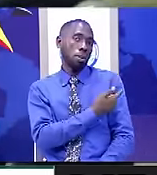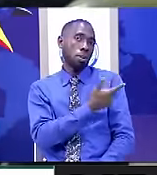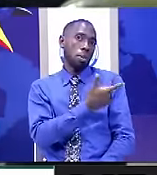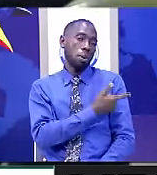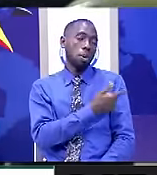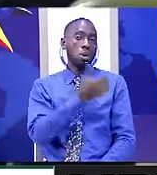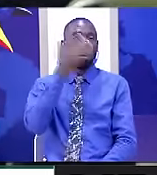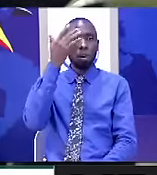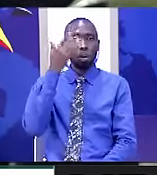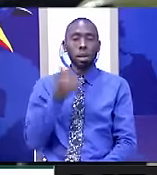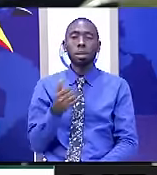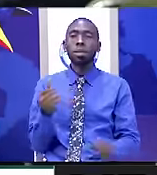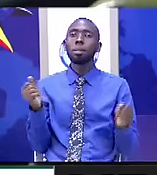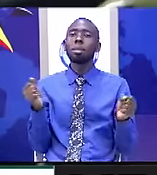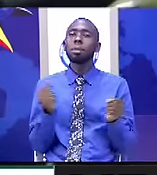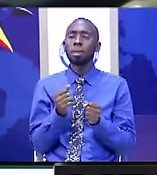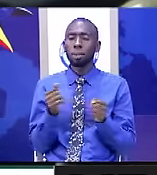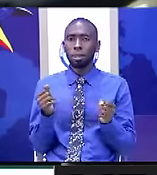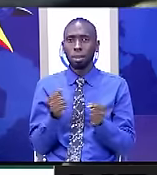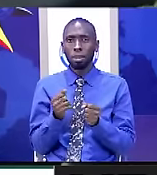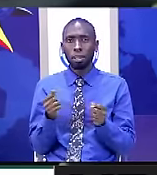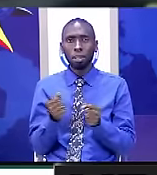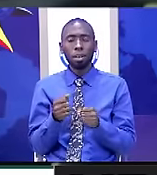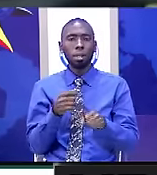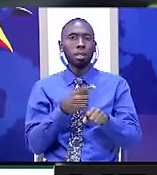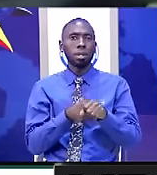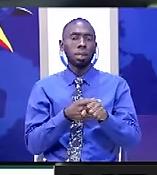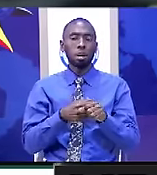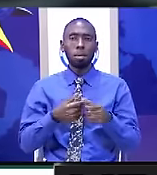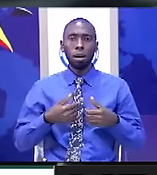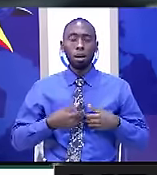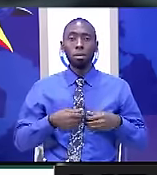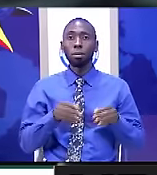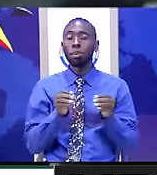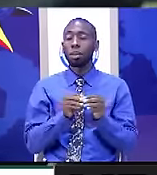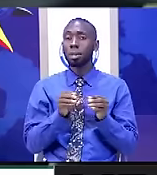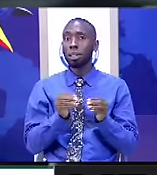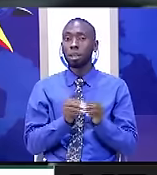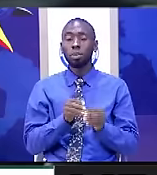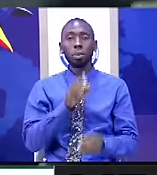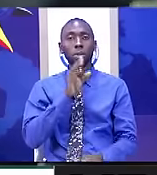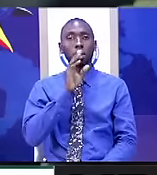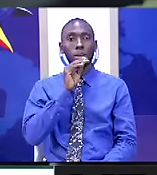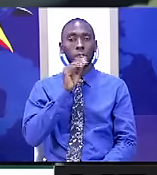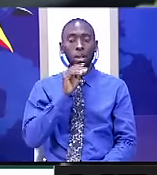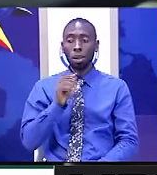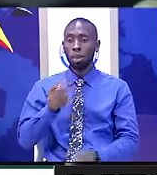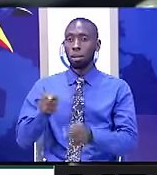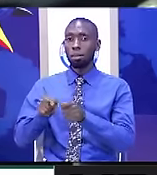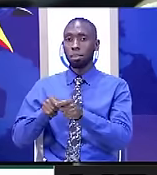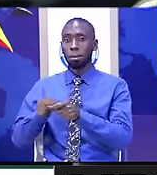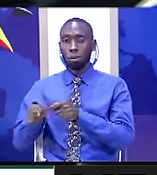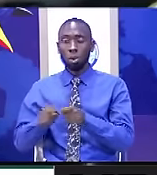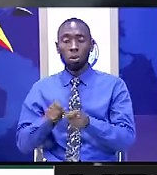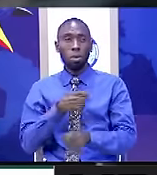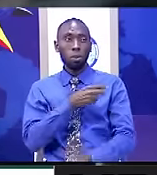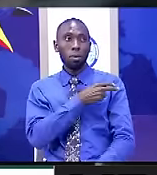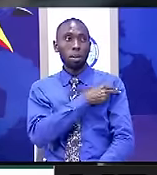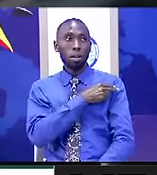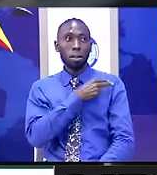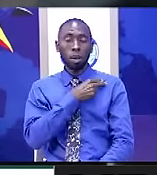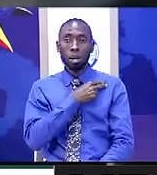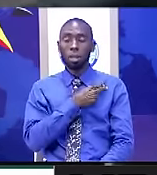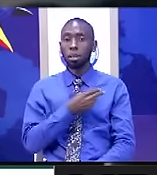lw'okugwibwa ekimbe we baali batuuzizza olukungaana olw'aba speakers and presiding officers olwaliwo